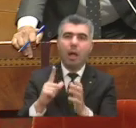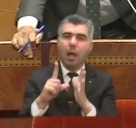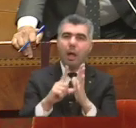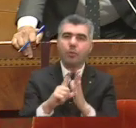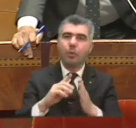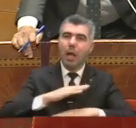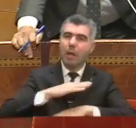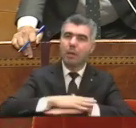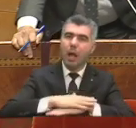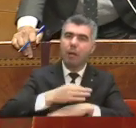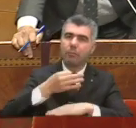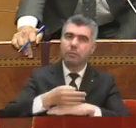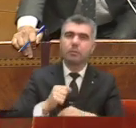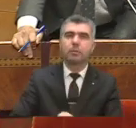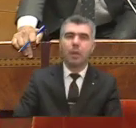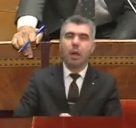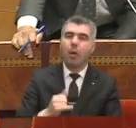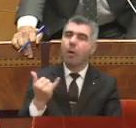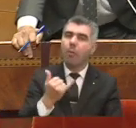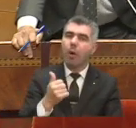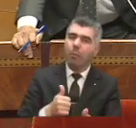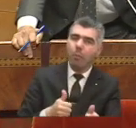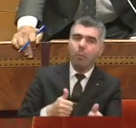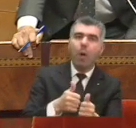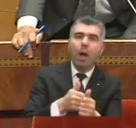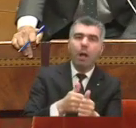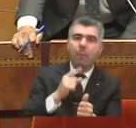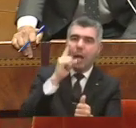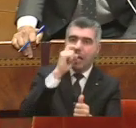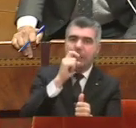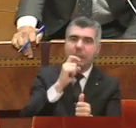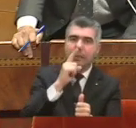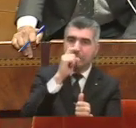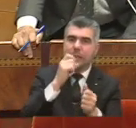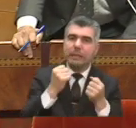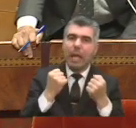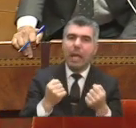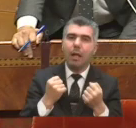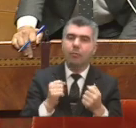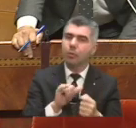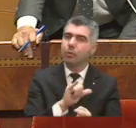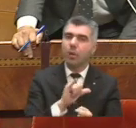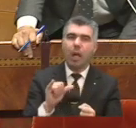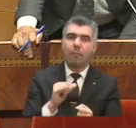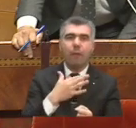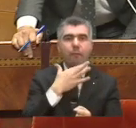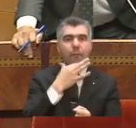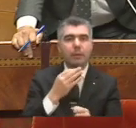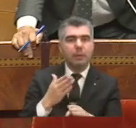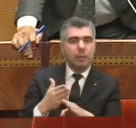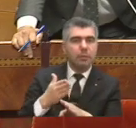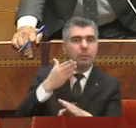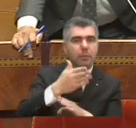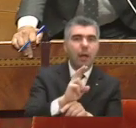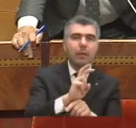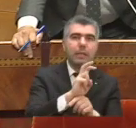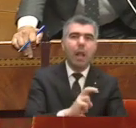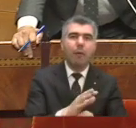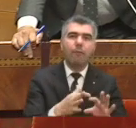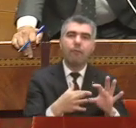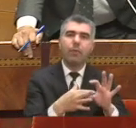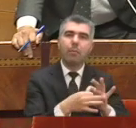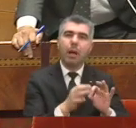والمهيكلة، وكذا المساهمة والمواكبة لتذليل الصعوبات من خلال تبسيط المساطير وتسهيل الولوج لتمويل البنكي